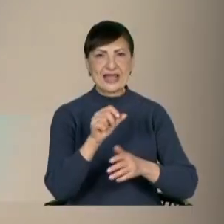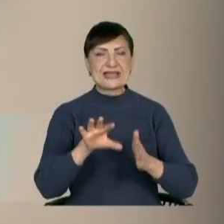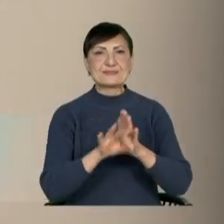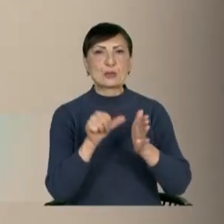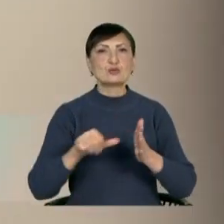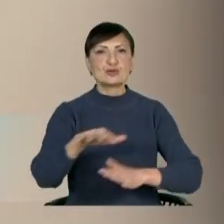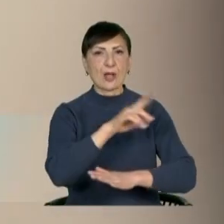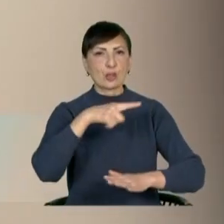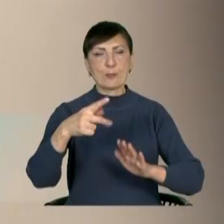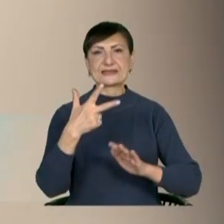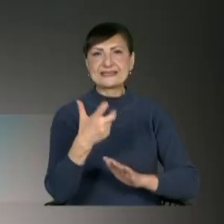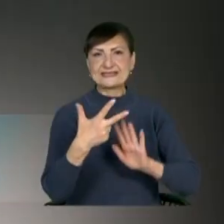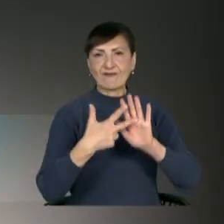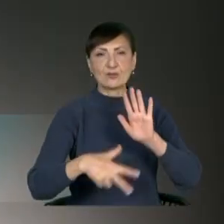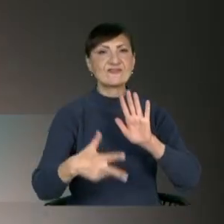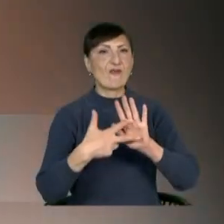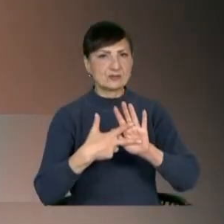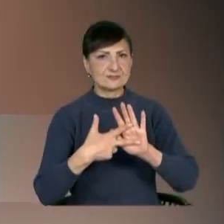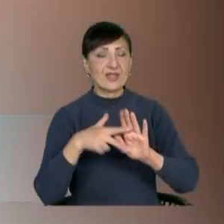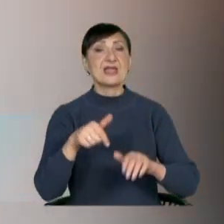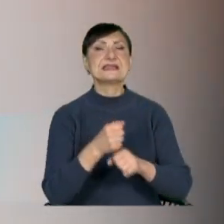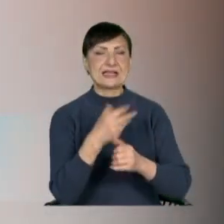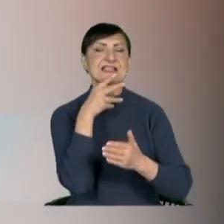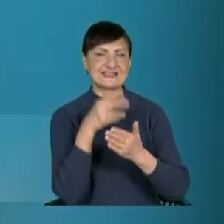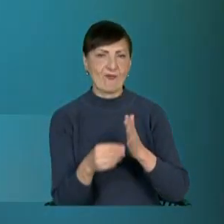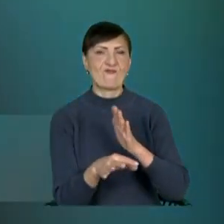избирательный участок номер 388 и сделали свой